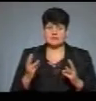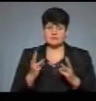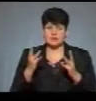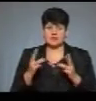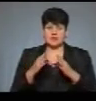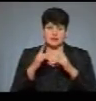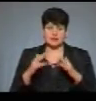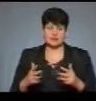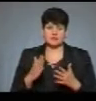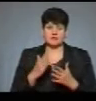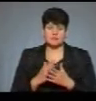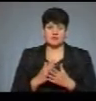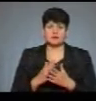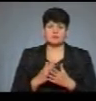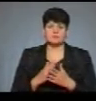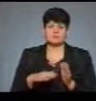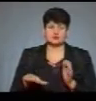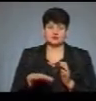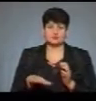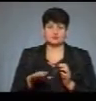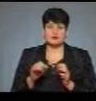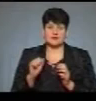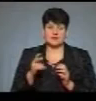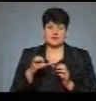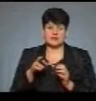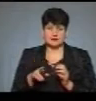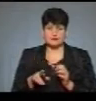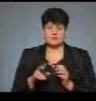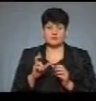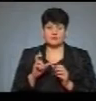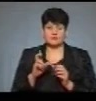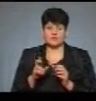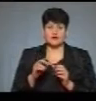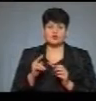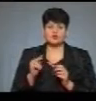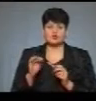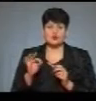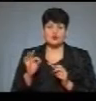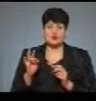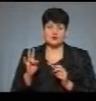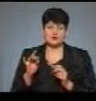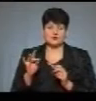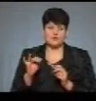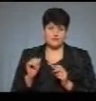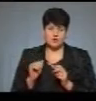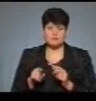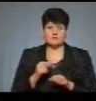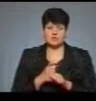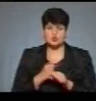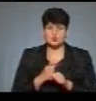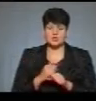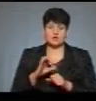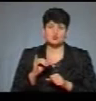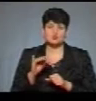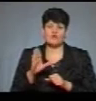Ми маємо зону фудкортів, це алея по бульвару Чорновола. В нас працює зона більше така сувенірна,